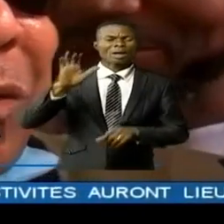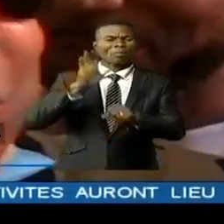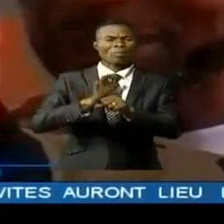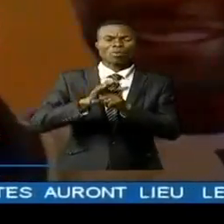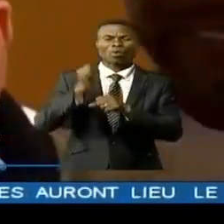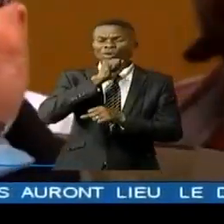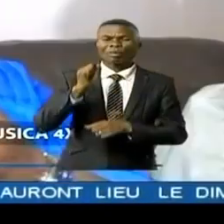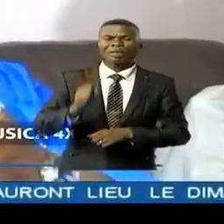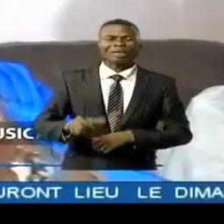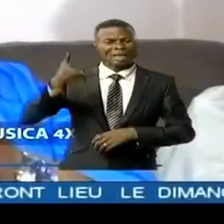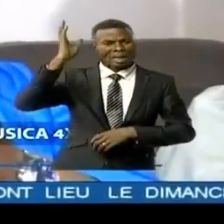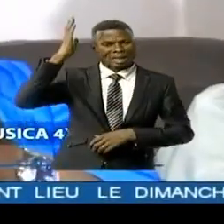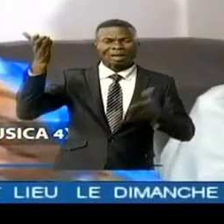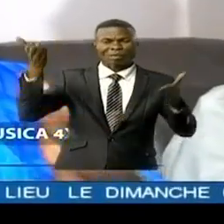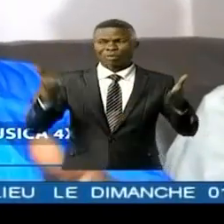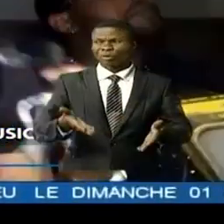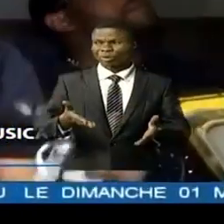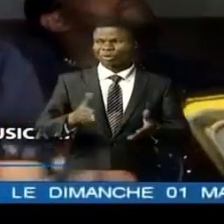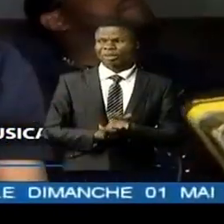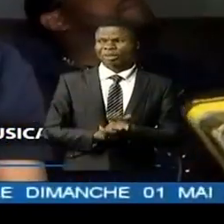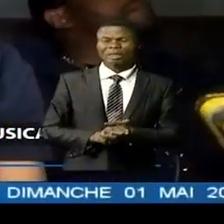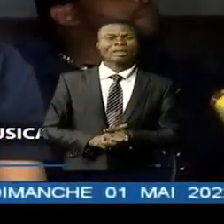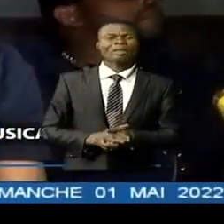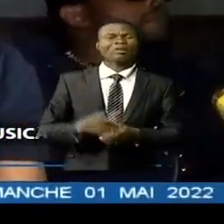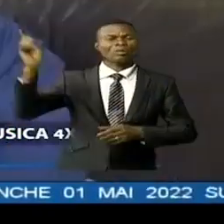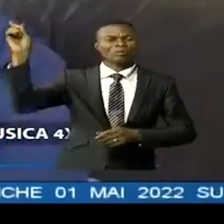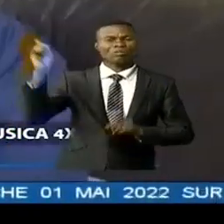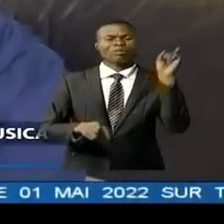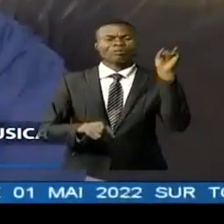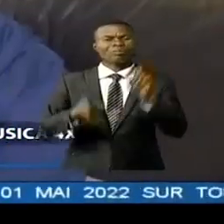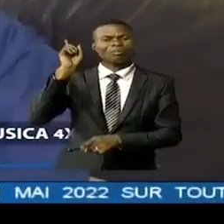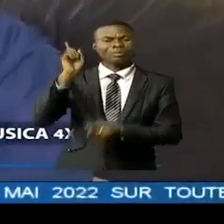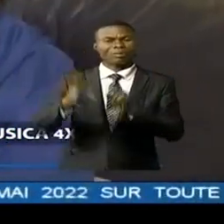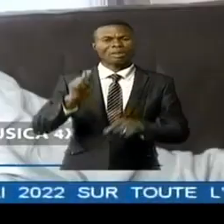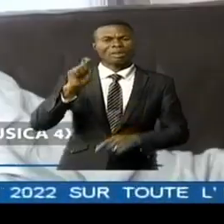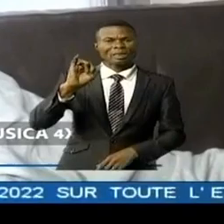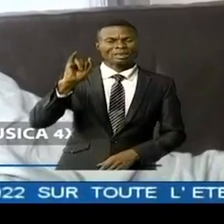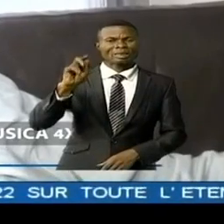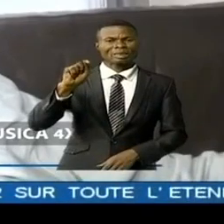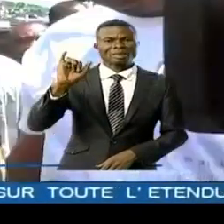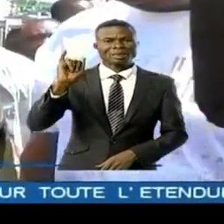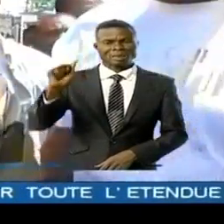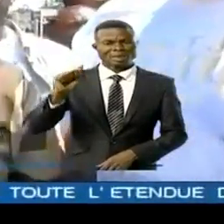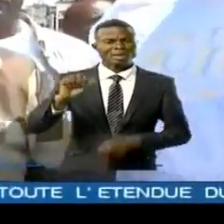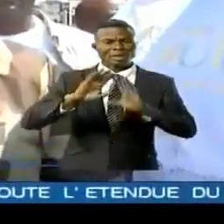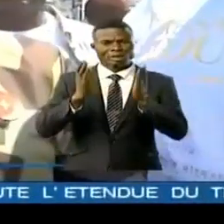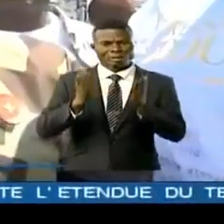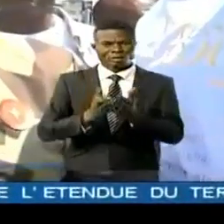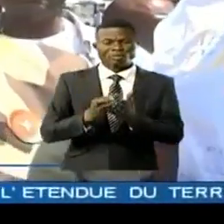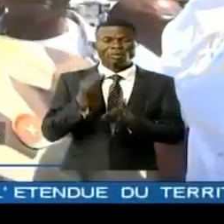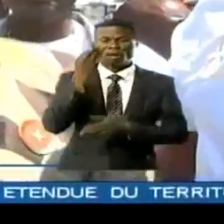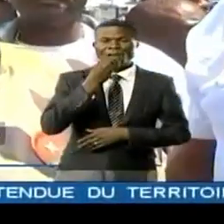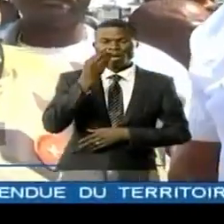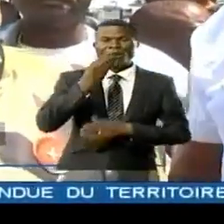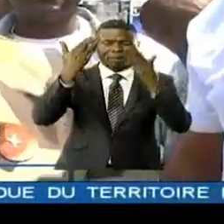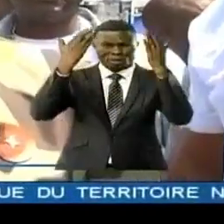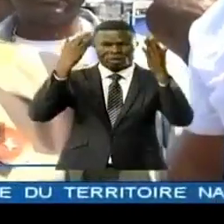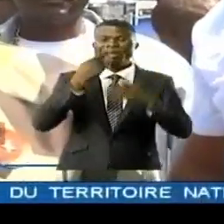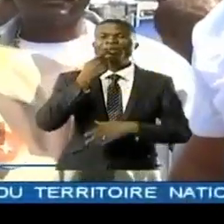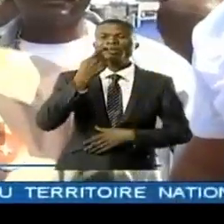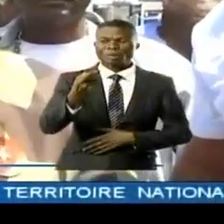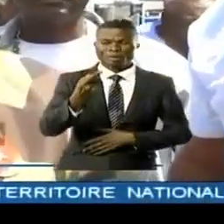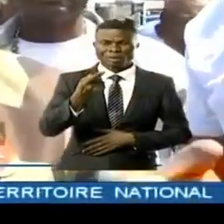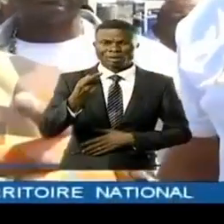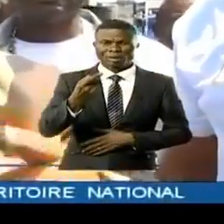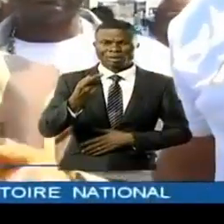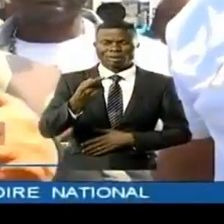roberto cota patients que 5 ghz titine à al capone et tout a look même la parole de dieu tu